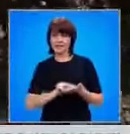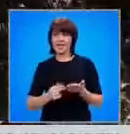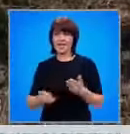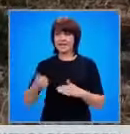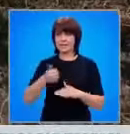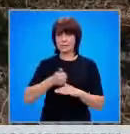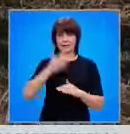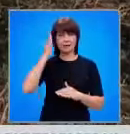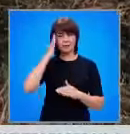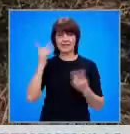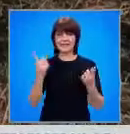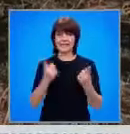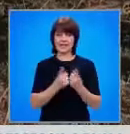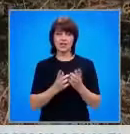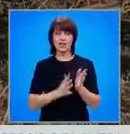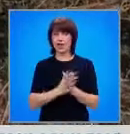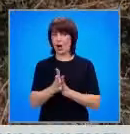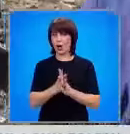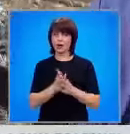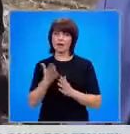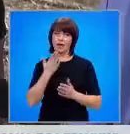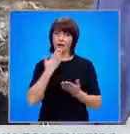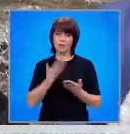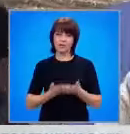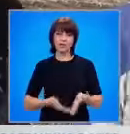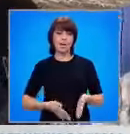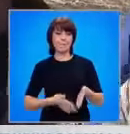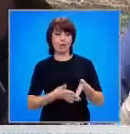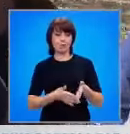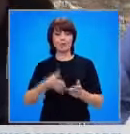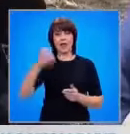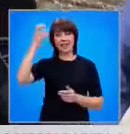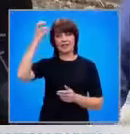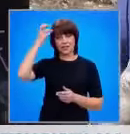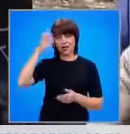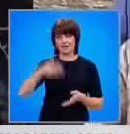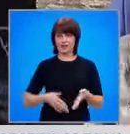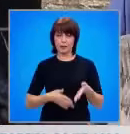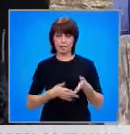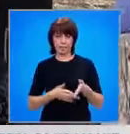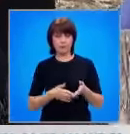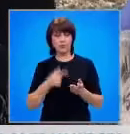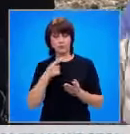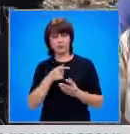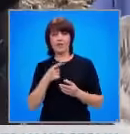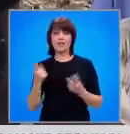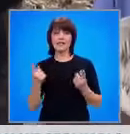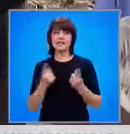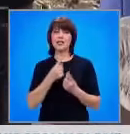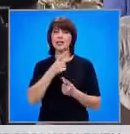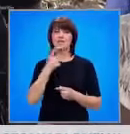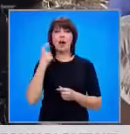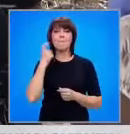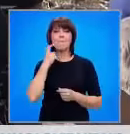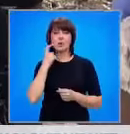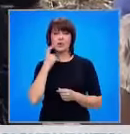на земеделието се срещна с лозарите и обеща помощ. Държавната помощ е нотифицирана в Брюксел, когато липсва